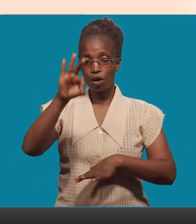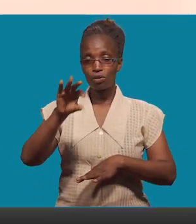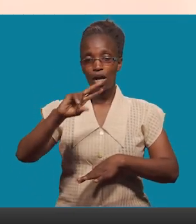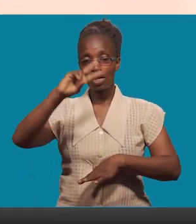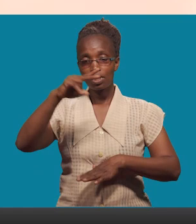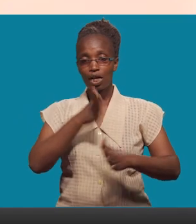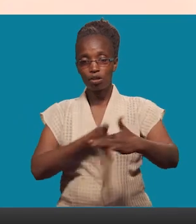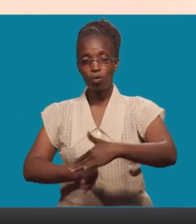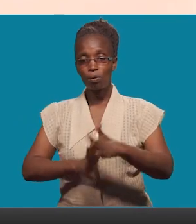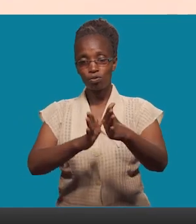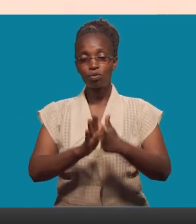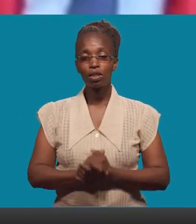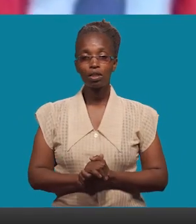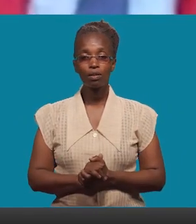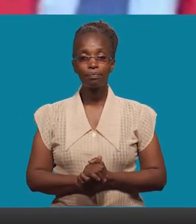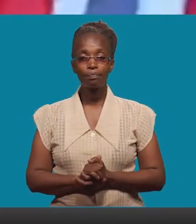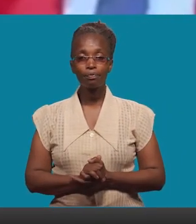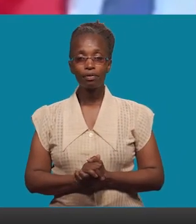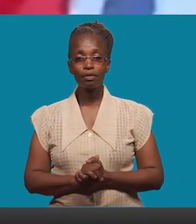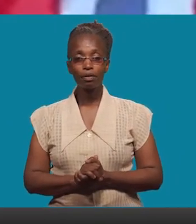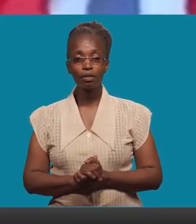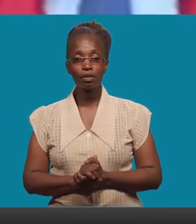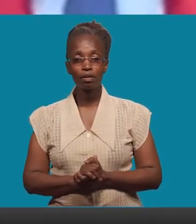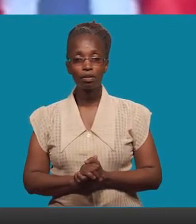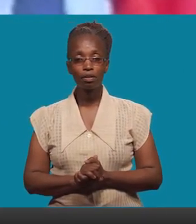amebahatika mara tena.